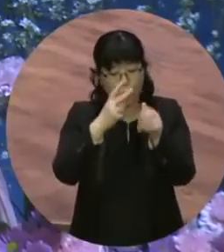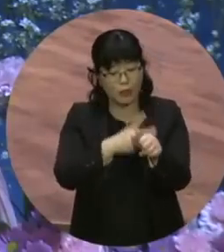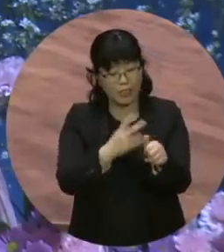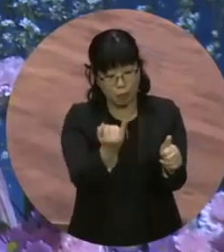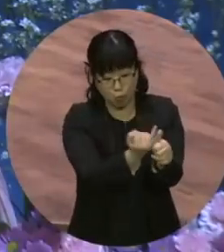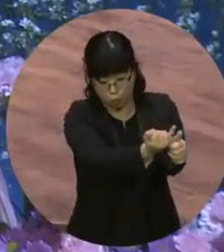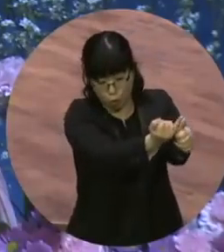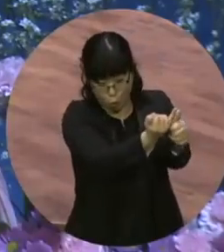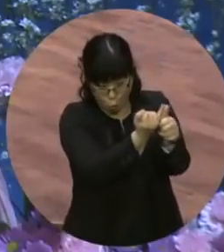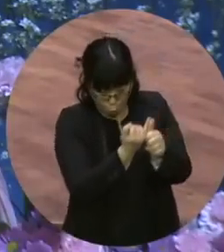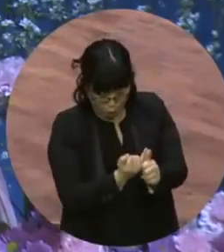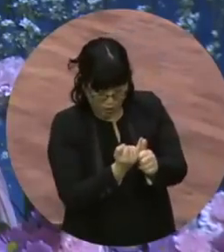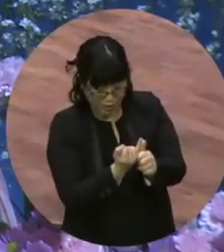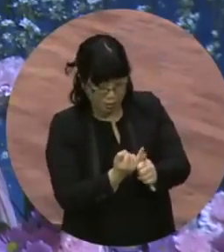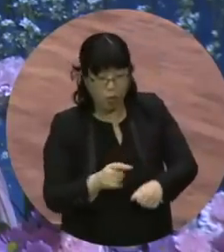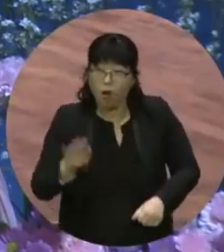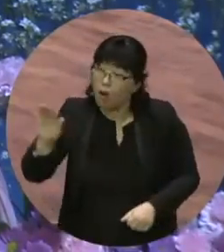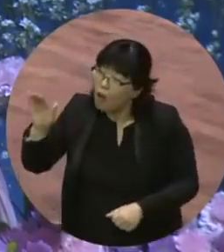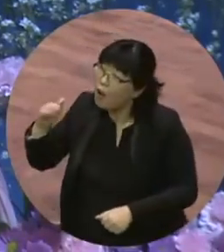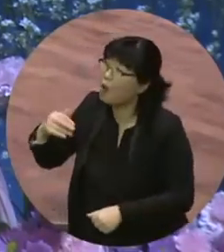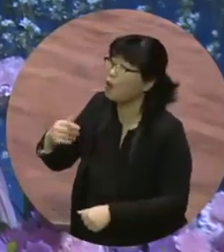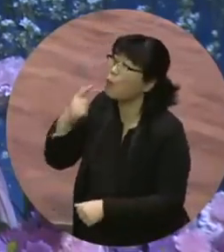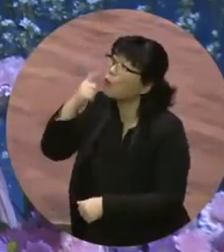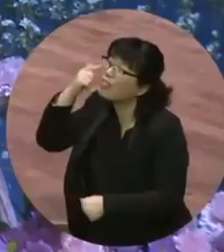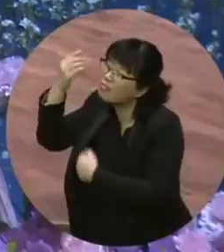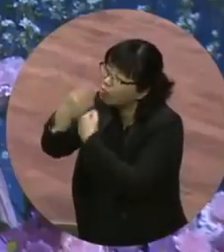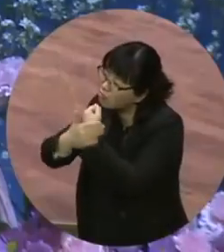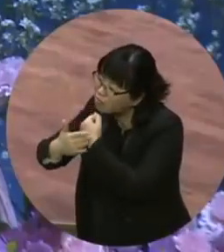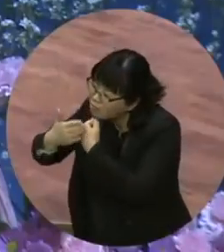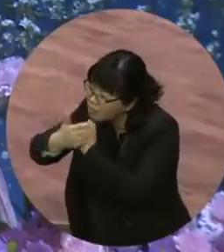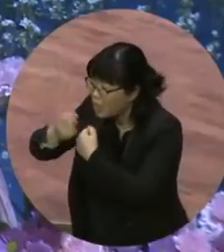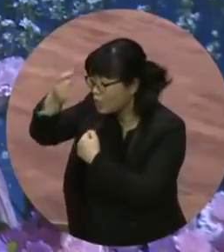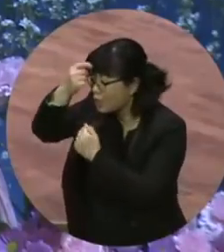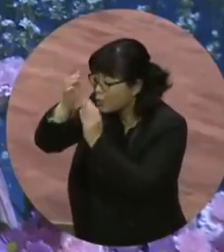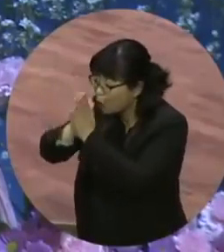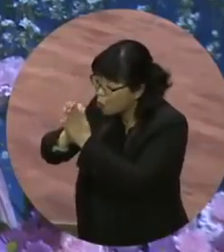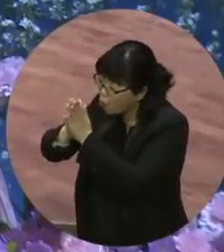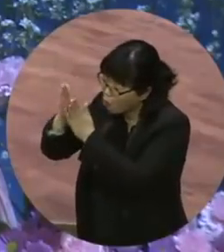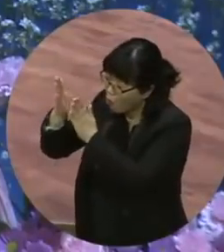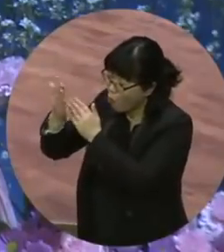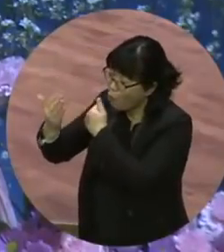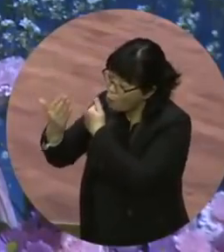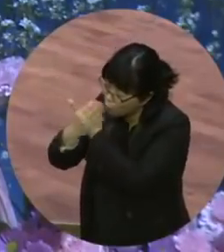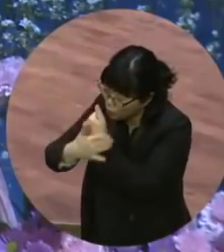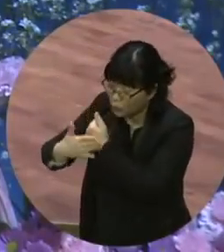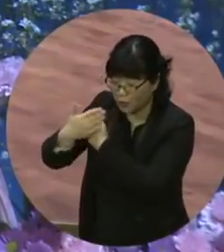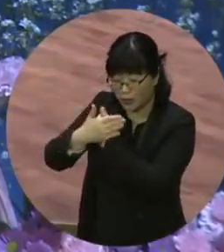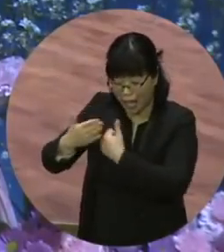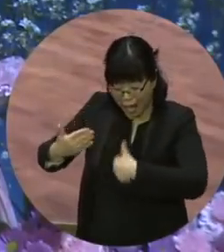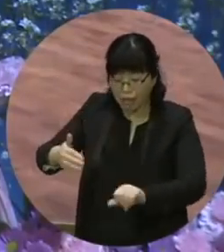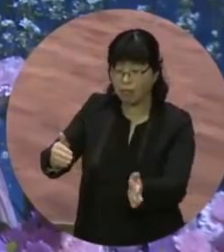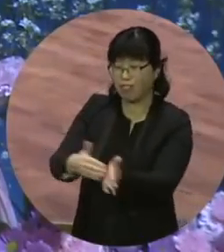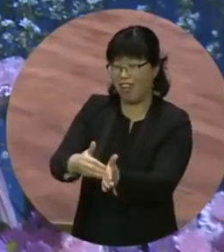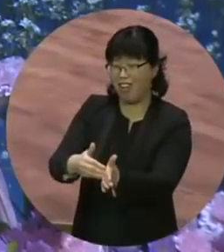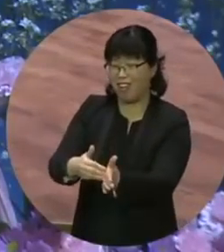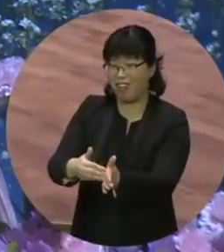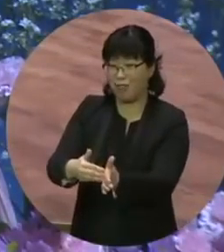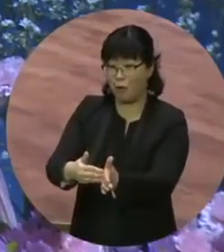저 성은이가 똑똑해요, 얘가. 얘가 얼굴도 잘생기고 애도 막 똑똑해.